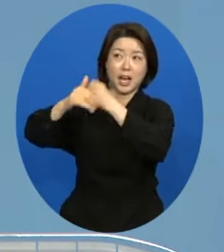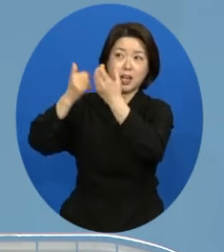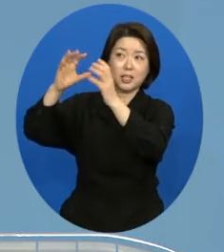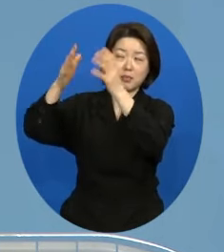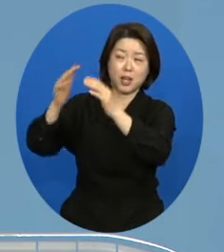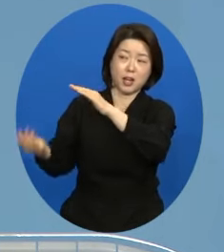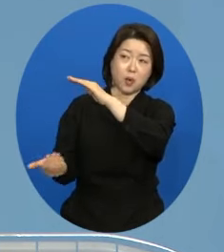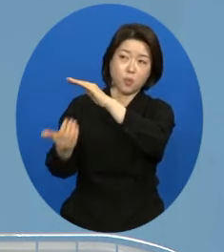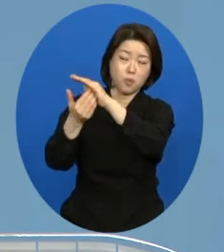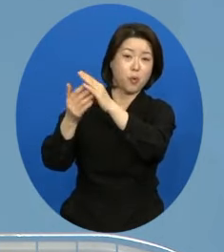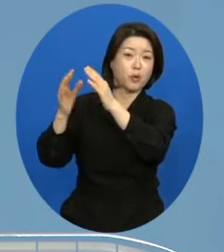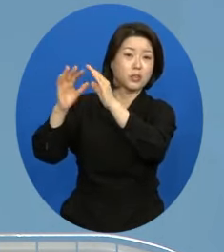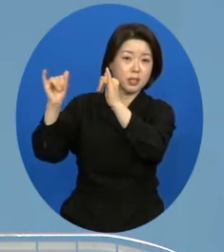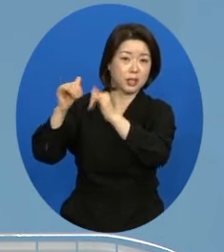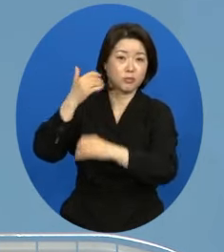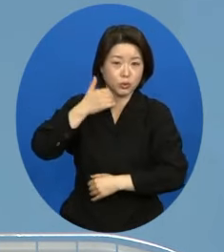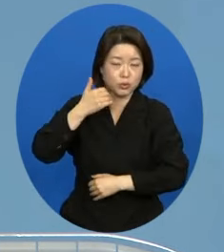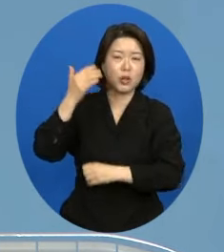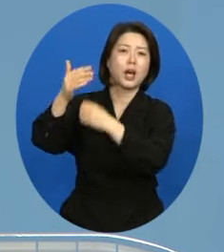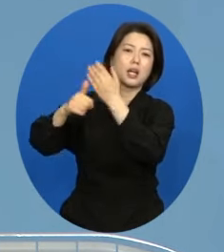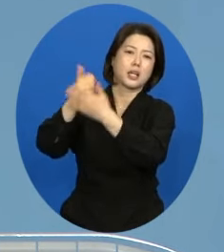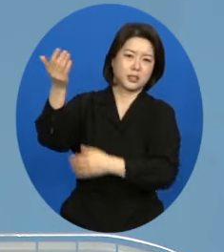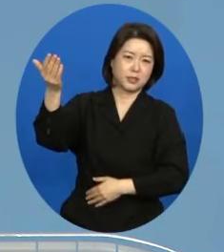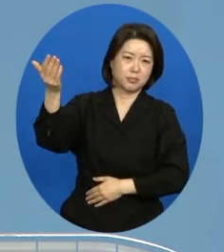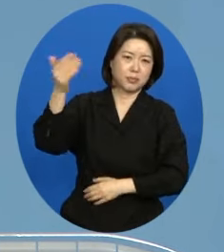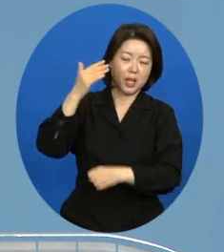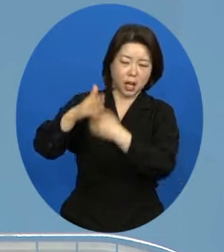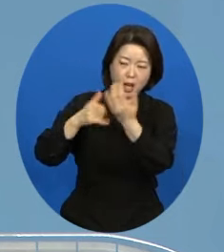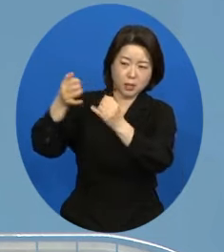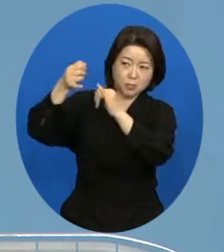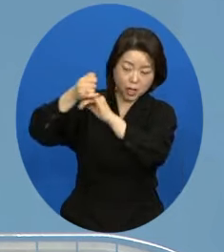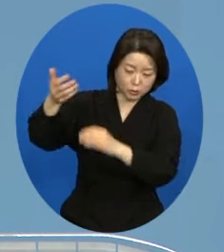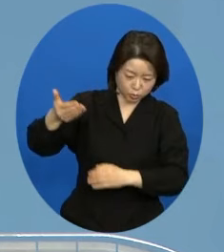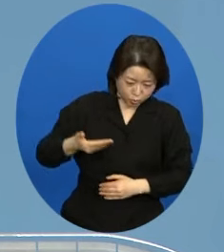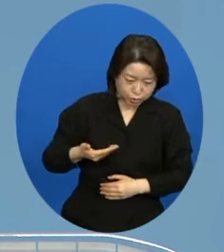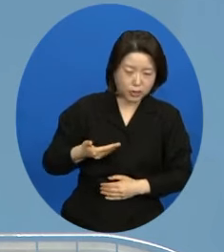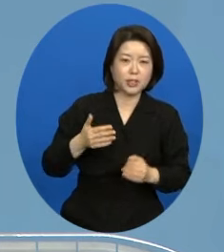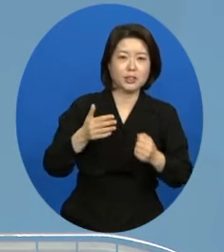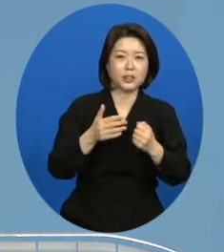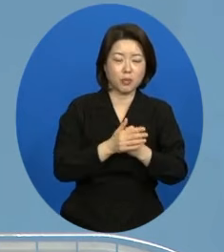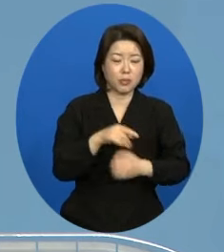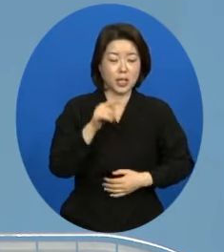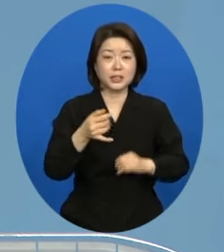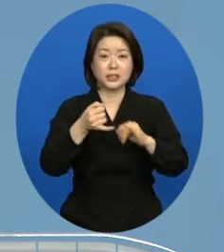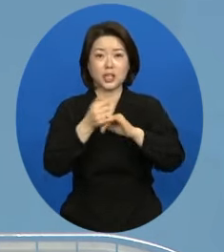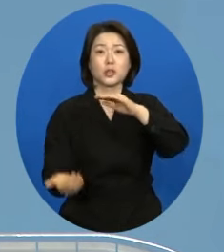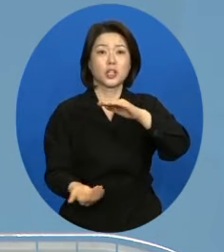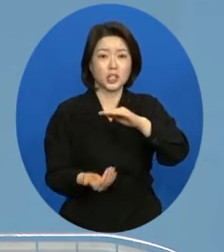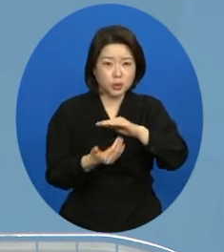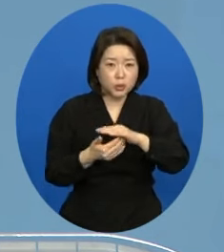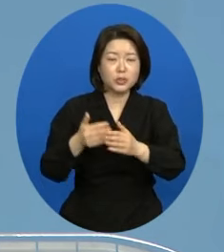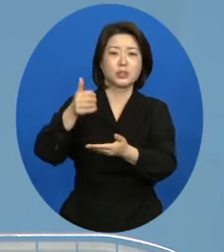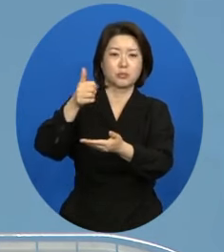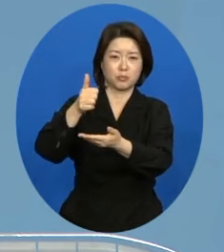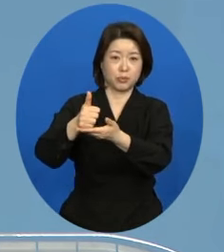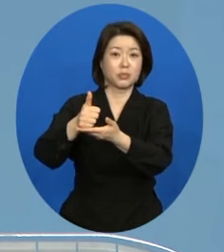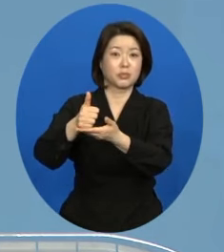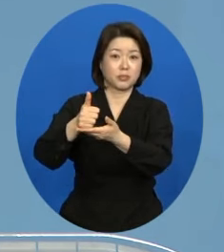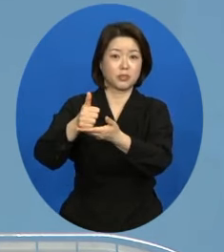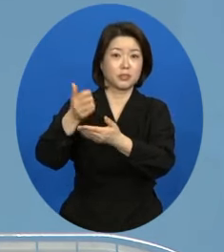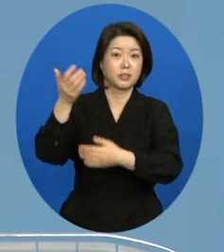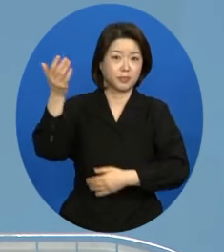분은 바로 하나님이시고 하나님이 약속하셨기 때문에 그 약속을 반드시 이루시는 분 성취하시는